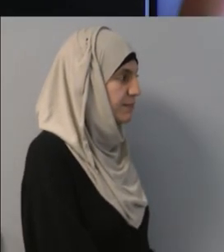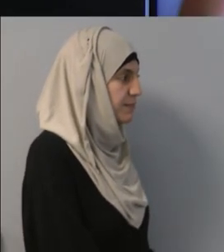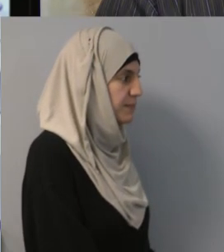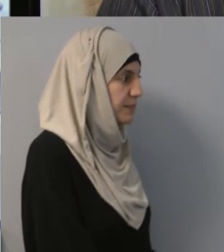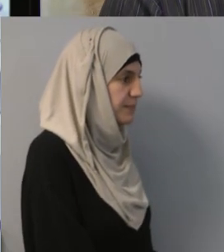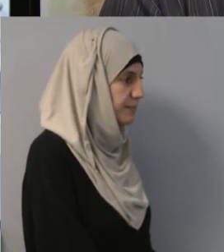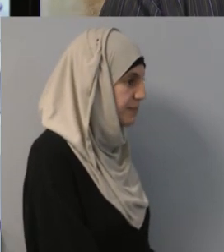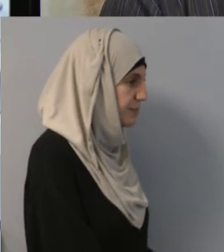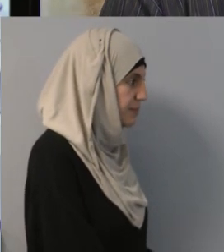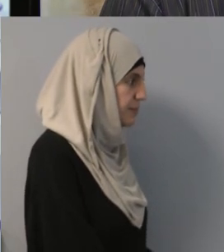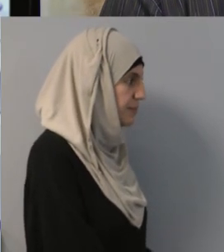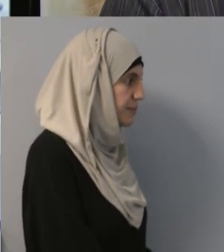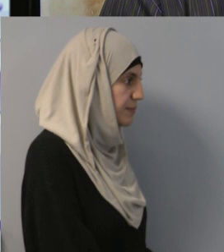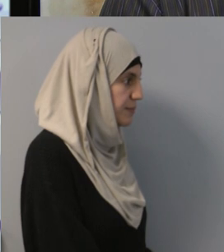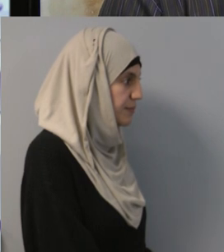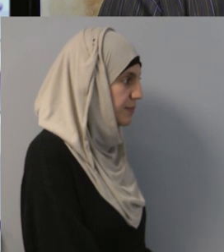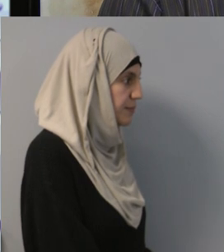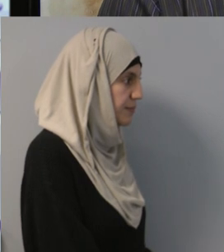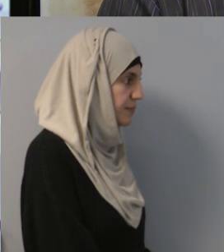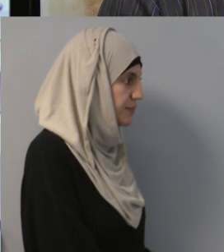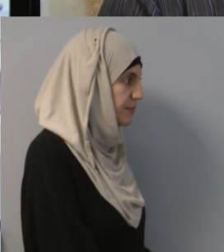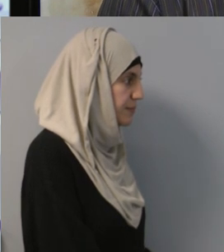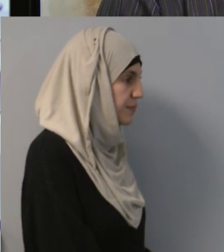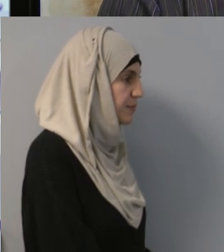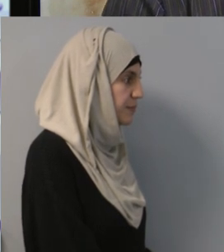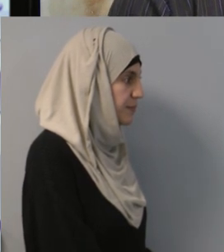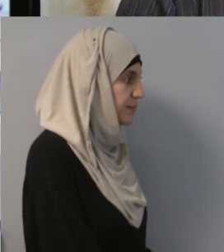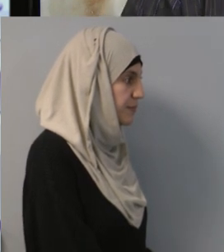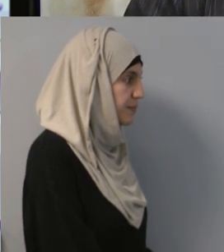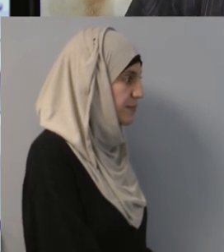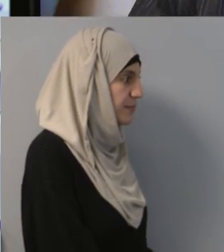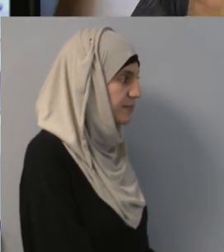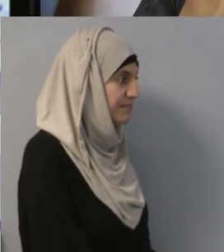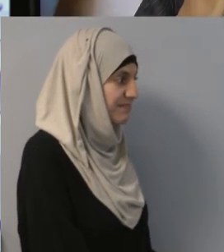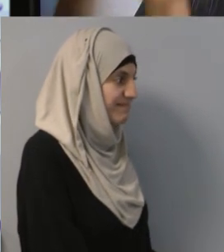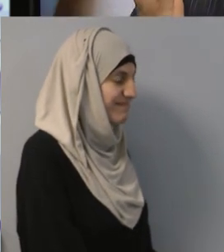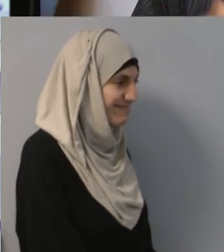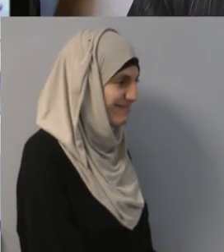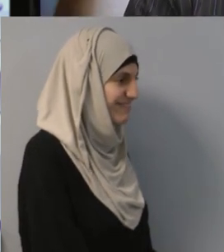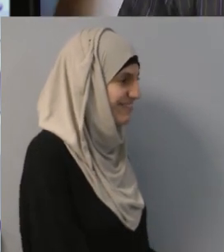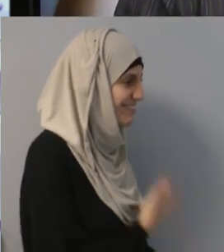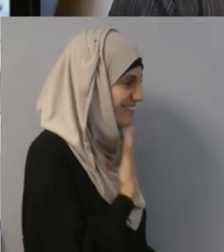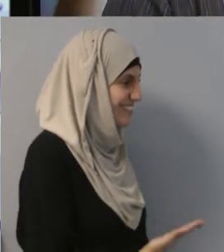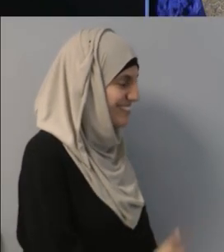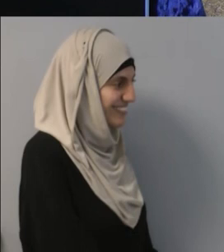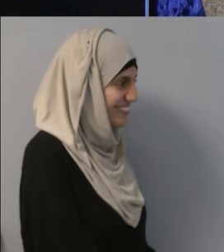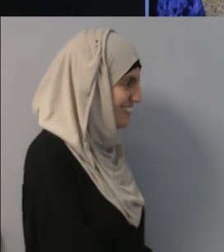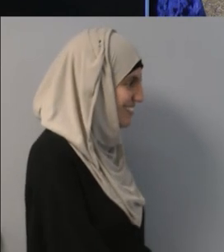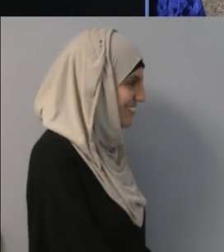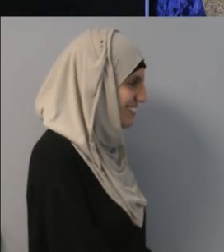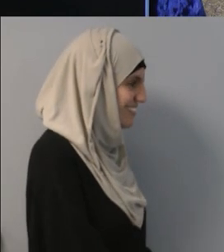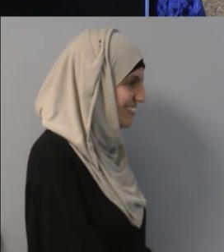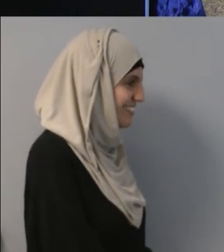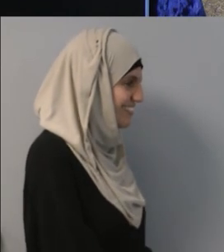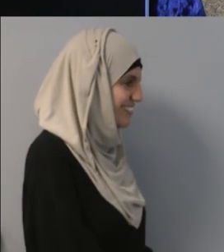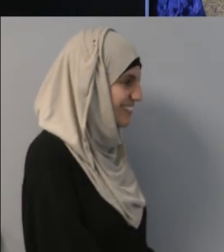elle est utile aux autres, donc c'était très important pour nous de pouvoir vous accueillir. Merci. On remercie Siem parce qu'on ne l'a pas fait tout à l'heure. Oui, c'est une